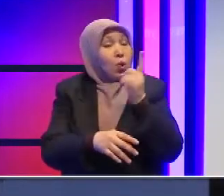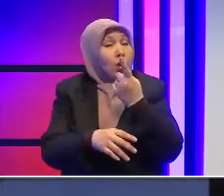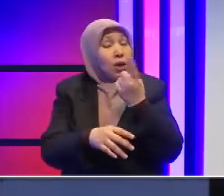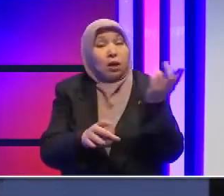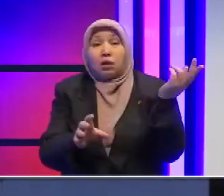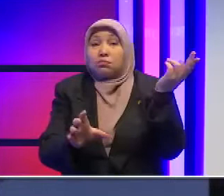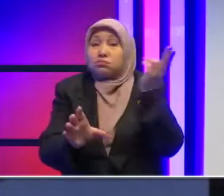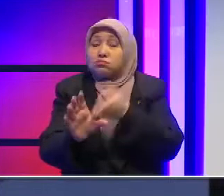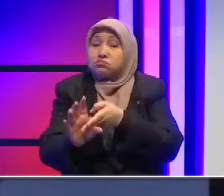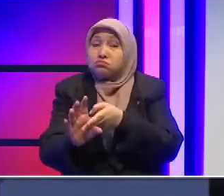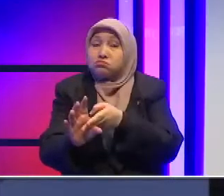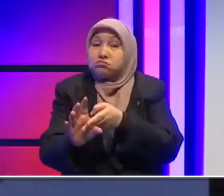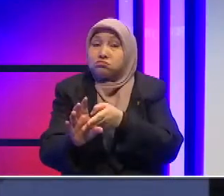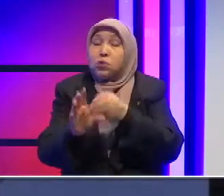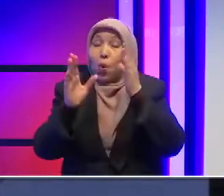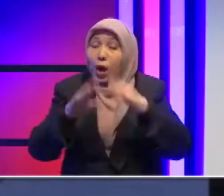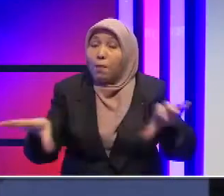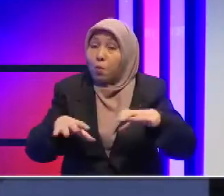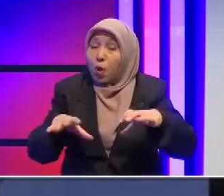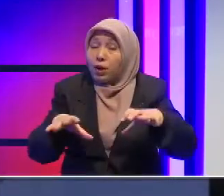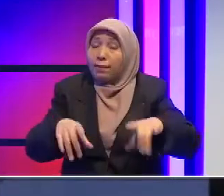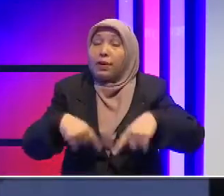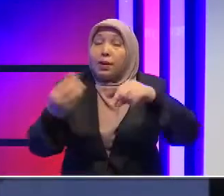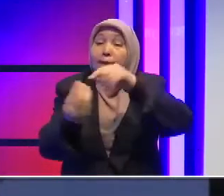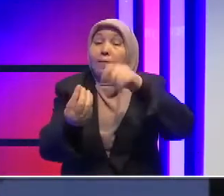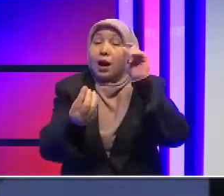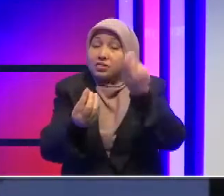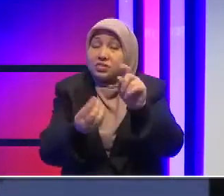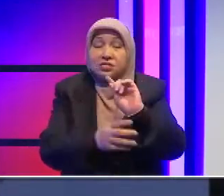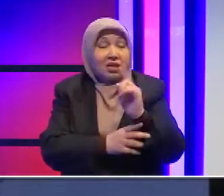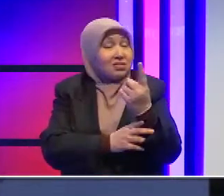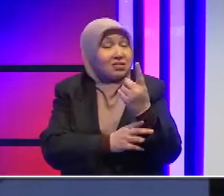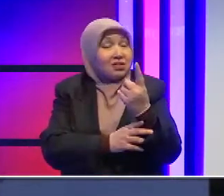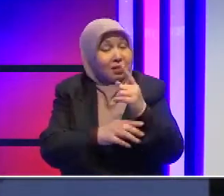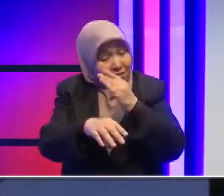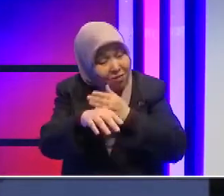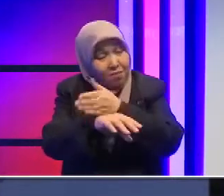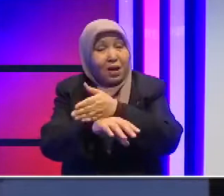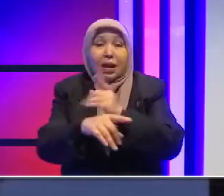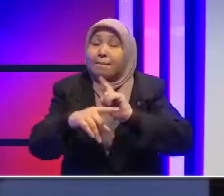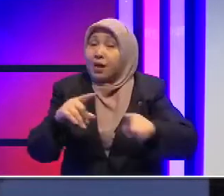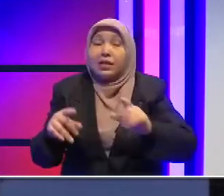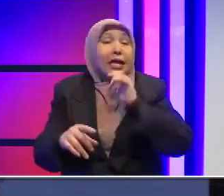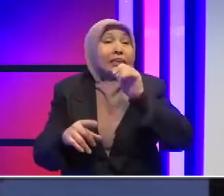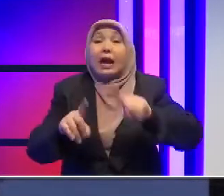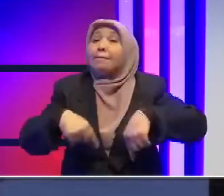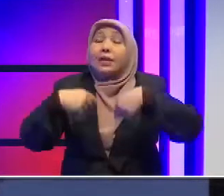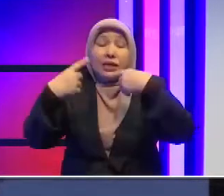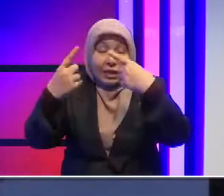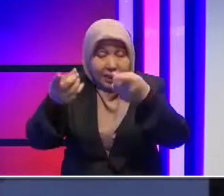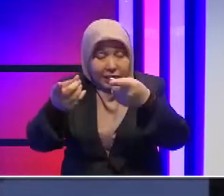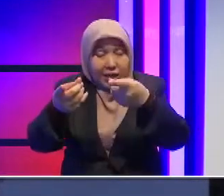melibatkan orang yang mengerjakan haji semata-mata, ada di sana ibadah korban. Bahkan yang tak sampai ke sana